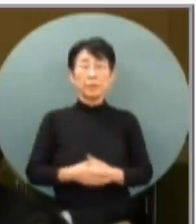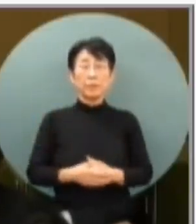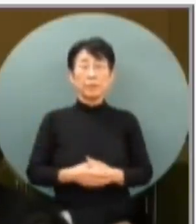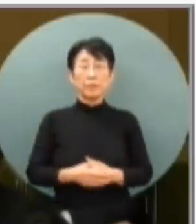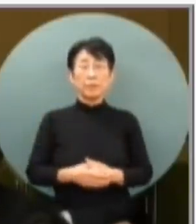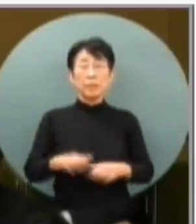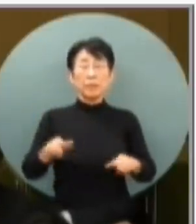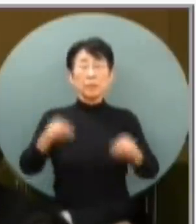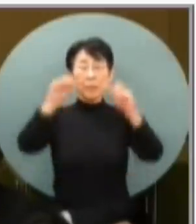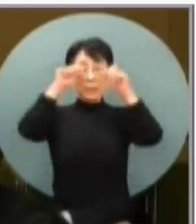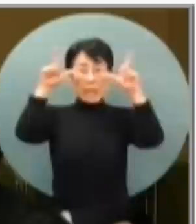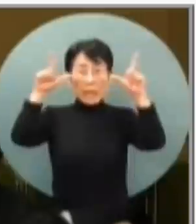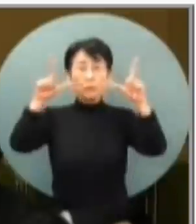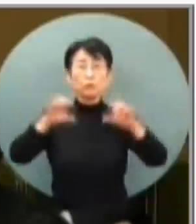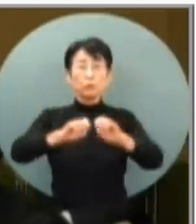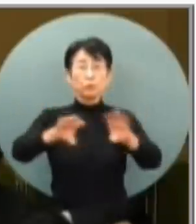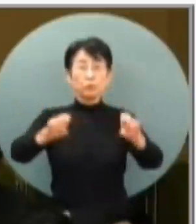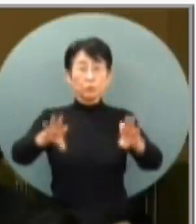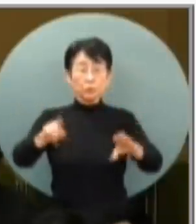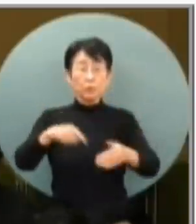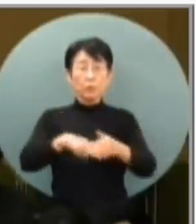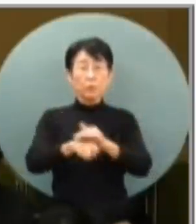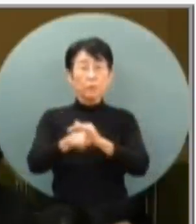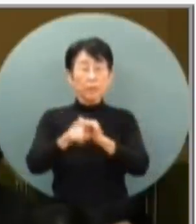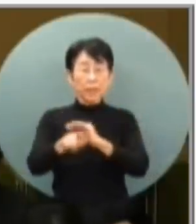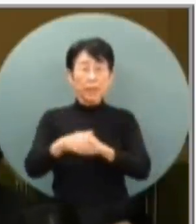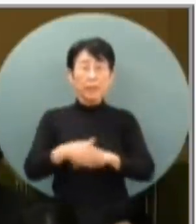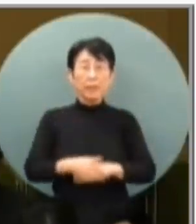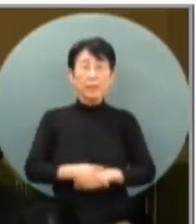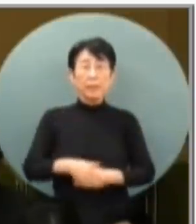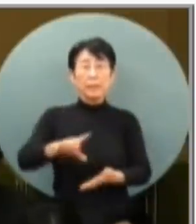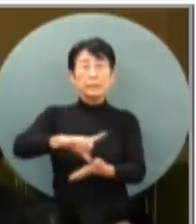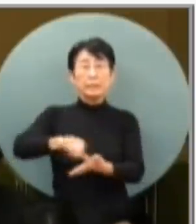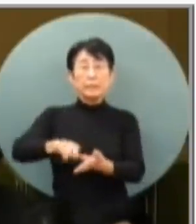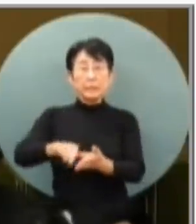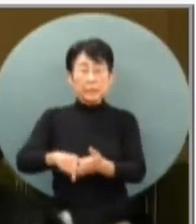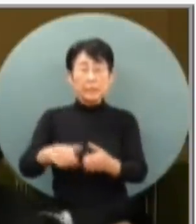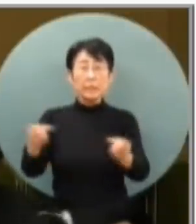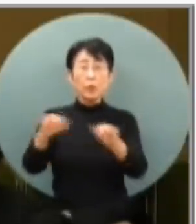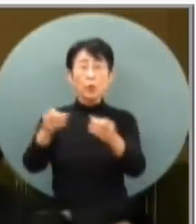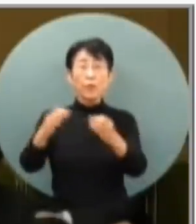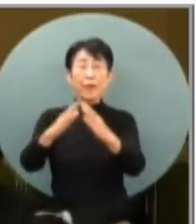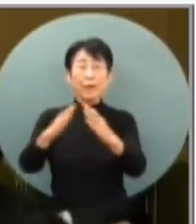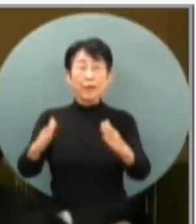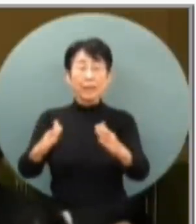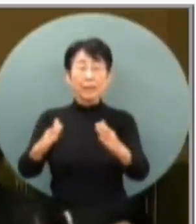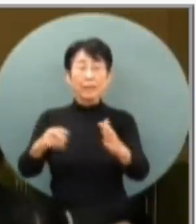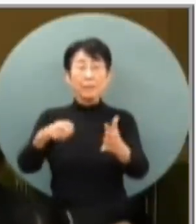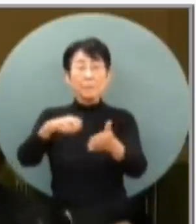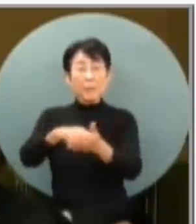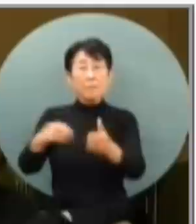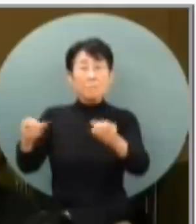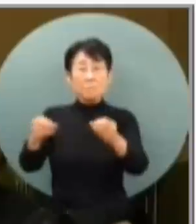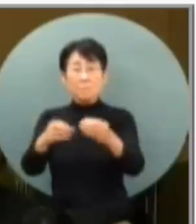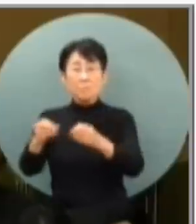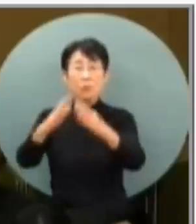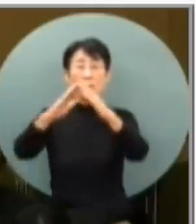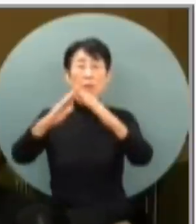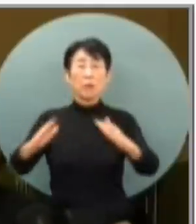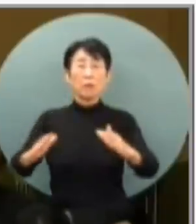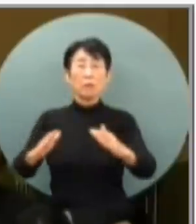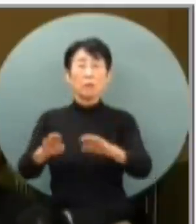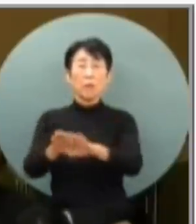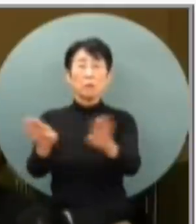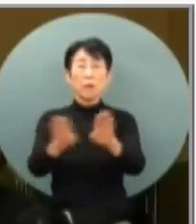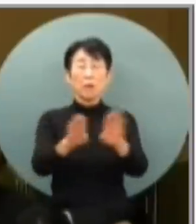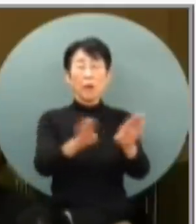啓発という意味ではですね、今、地域懇談会というのが各市町村で展開されております。まあ、そうした場